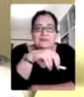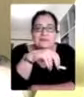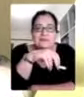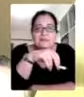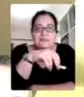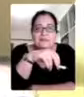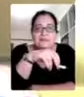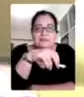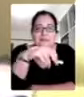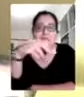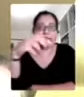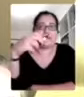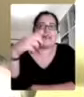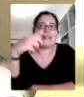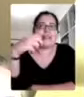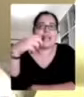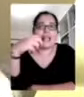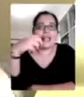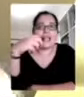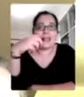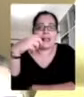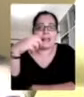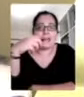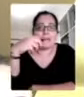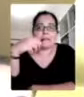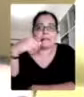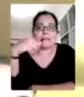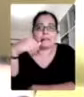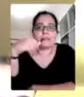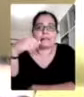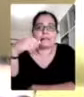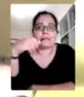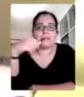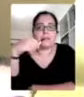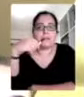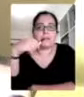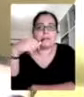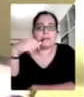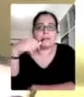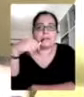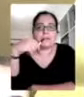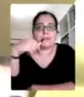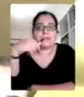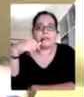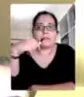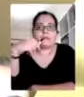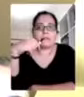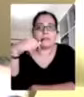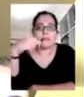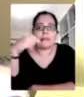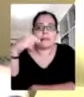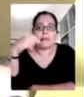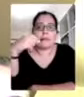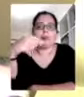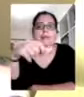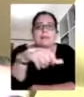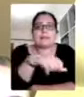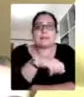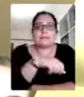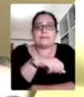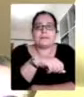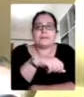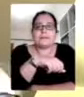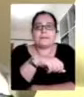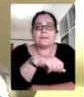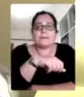tane elten alınıyor diye. Şimdi hani buradan operasyon maliyeti düşük. Bir de ben yani fabrikalarına da girdim çıktım. Golden Gate'in nasıl iş